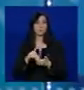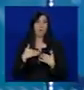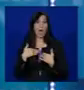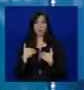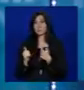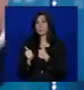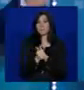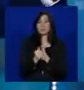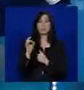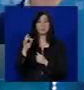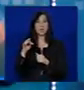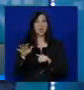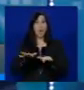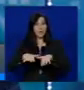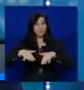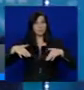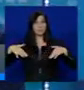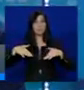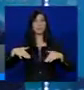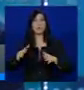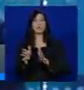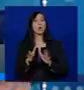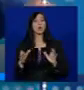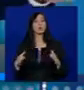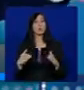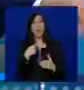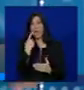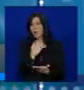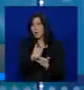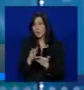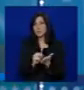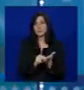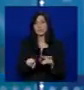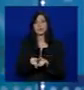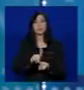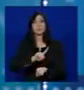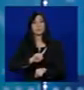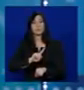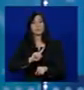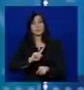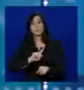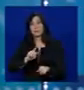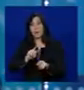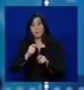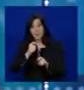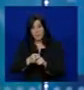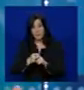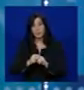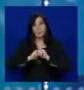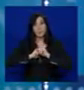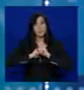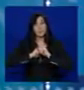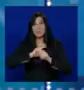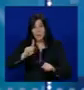заместник председател от трибуната на Народното събрание. Казах ли, че в крайна сметка, като не правите протестните партии и коалиции, ще направим